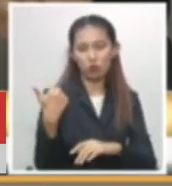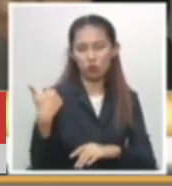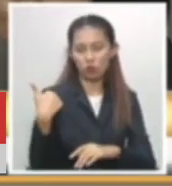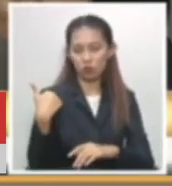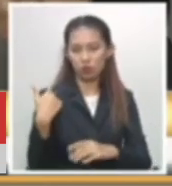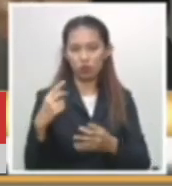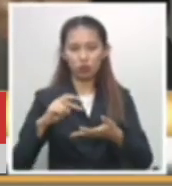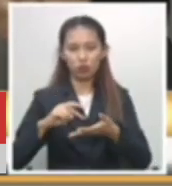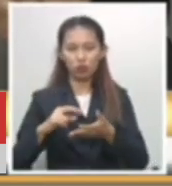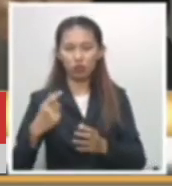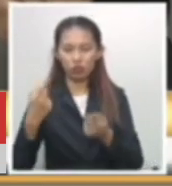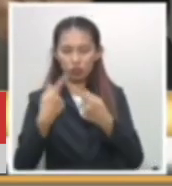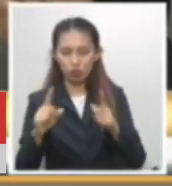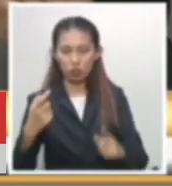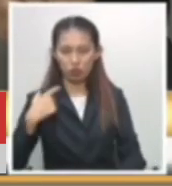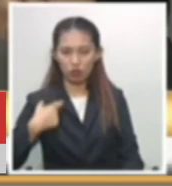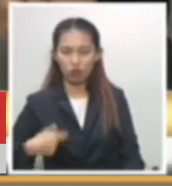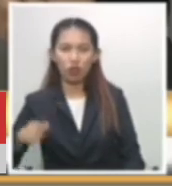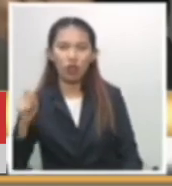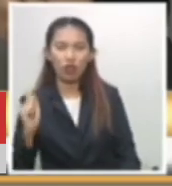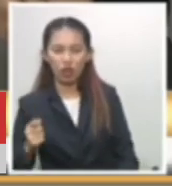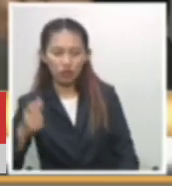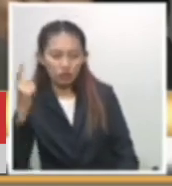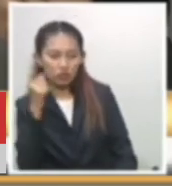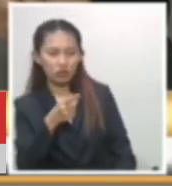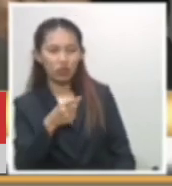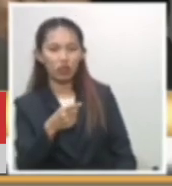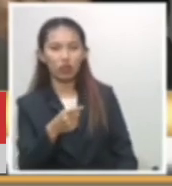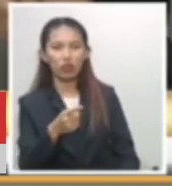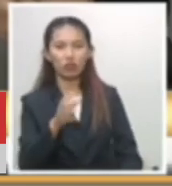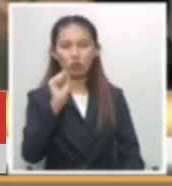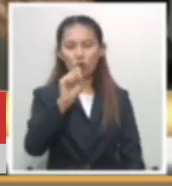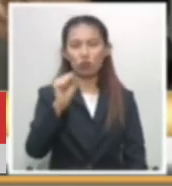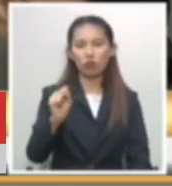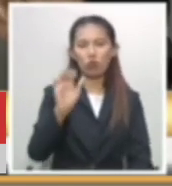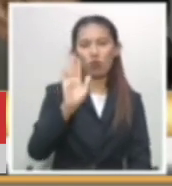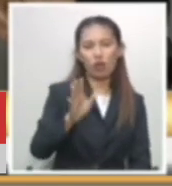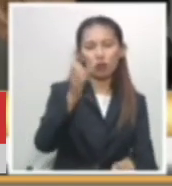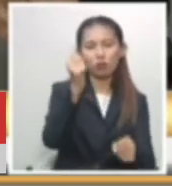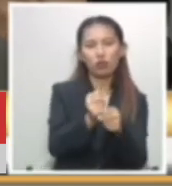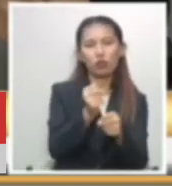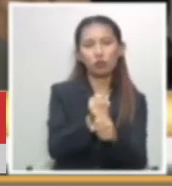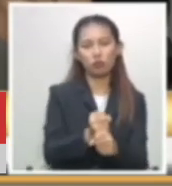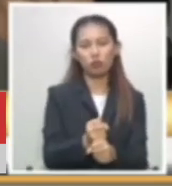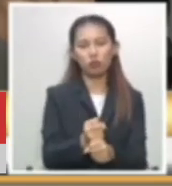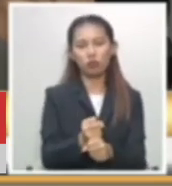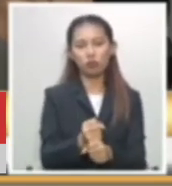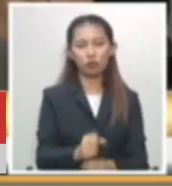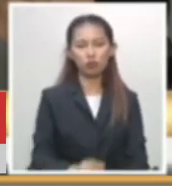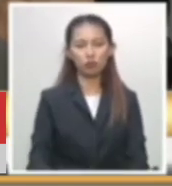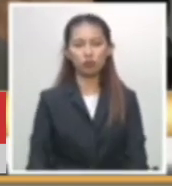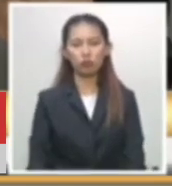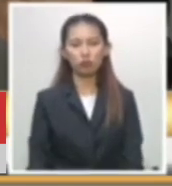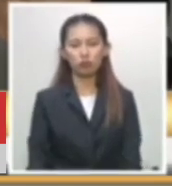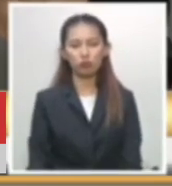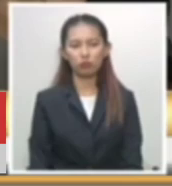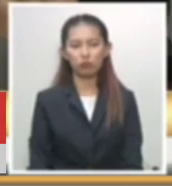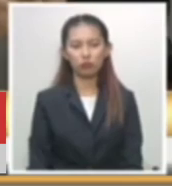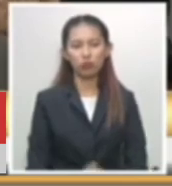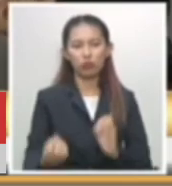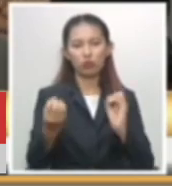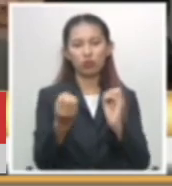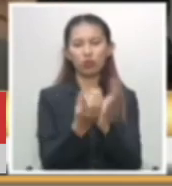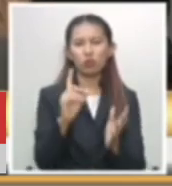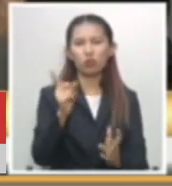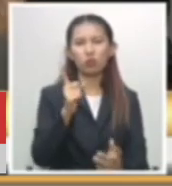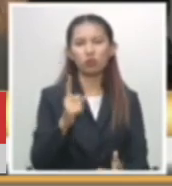ตุลาการสามารถสั่งหยุดยั้งการปฏิบัติงานของสมาชิกสภาผู้แทนราษฎรได้เกิดอะไรขึ้นกับอำ